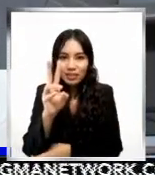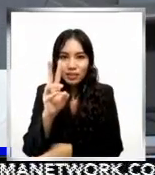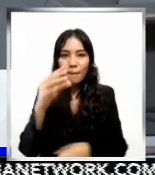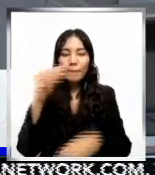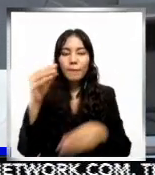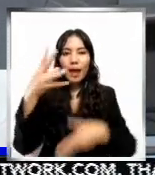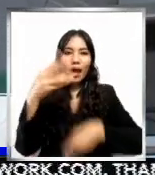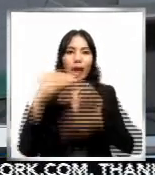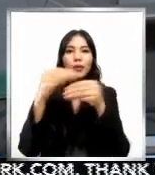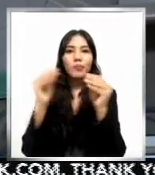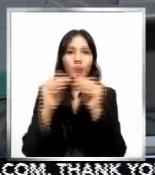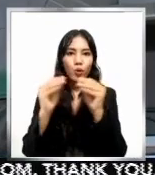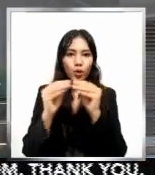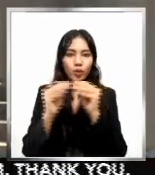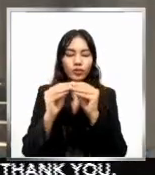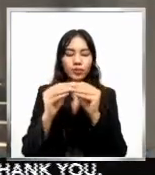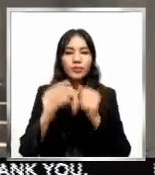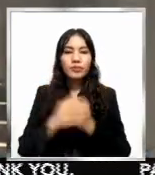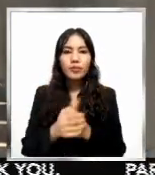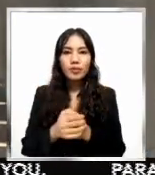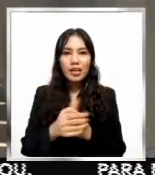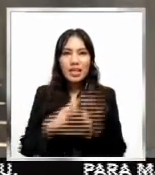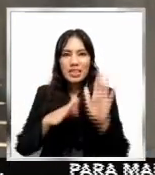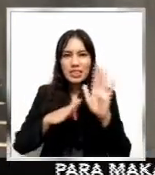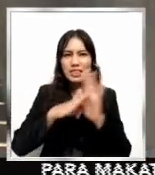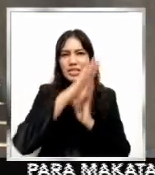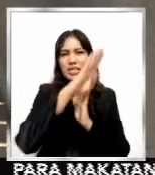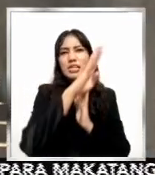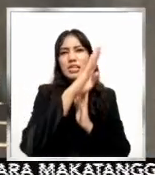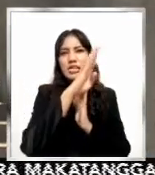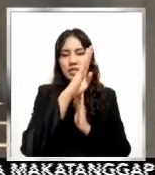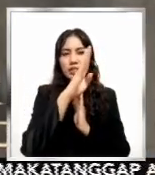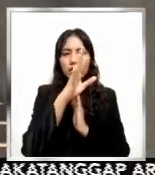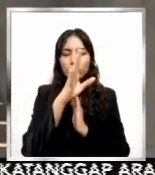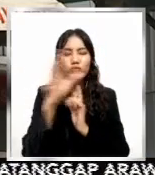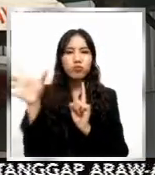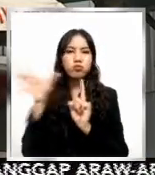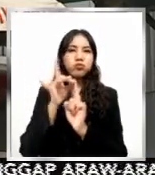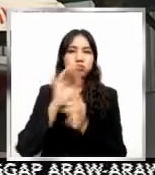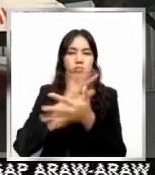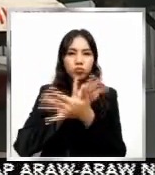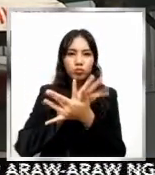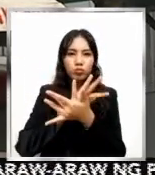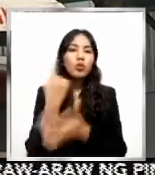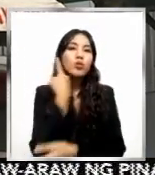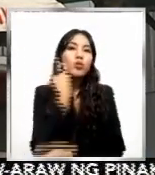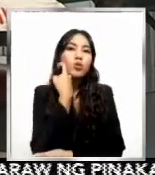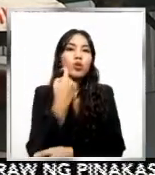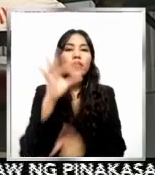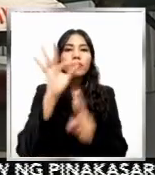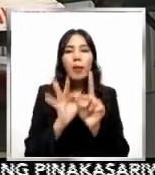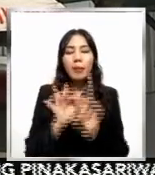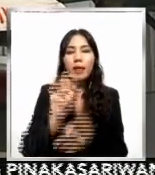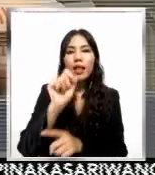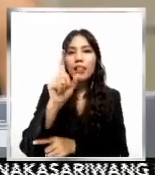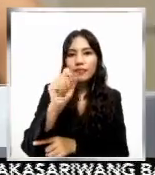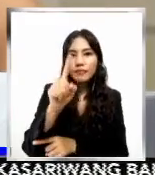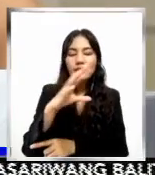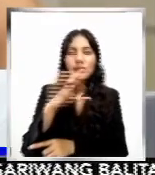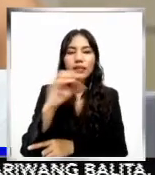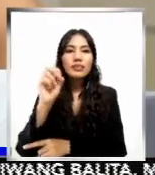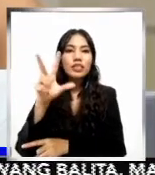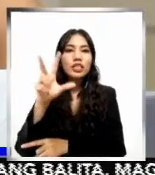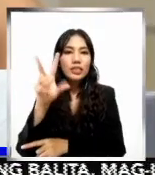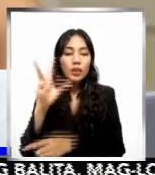spike ang nakita ng kanilang health officials. Ang unang 2 spike noong February 11 at 13 galing daw sa mga nag-a-apply ng trabaho. So